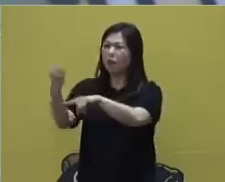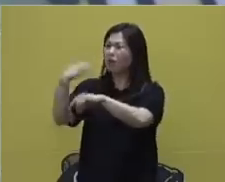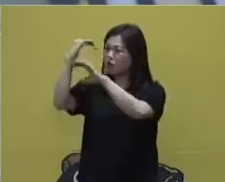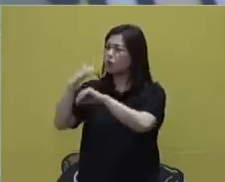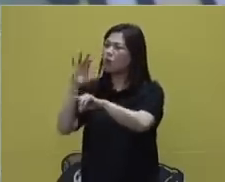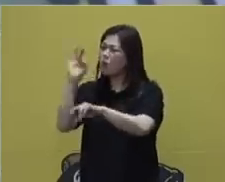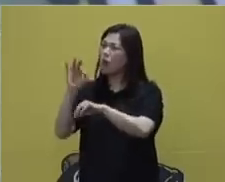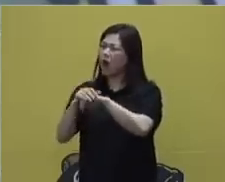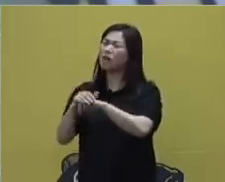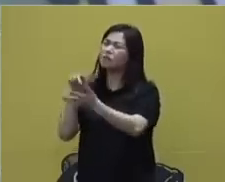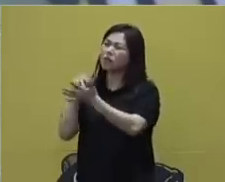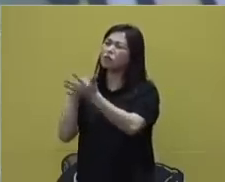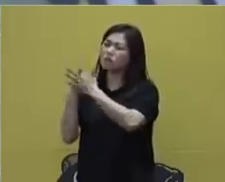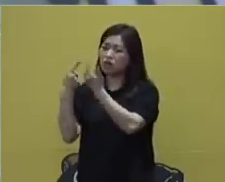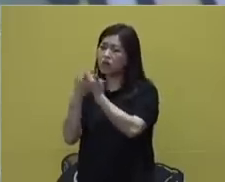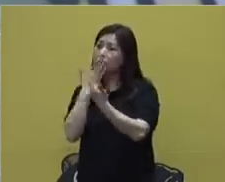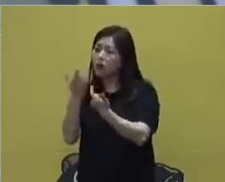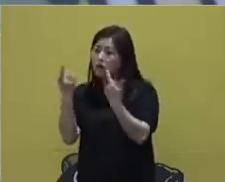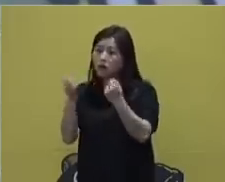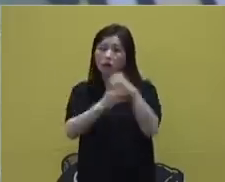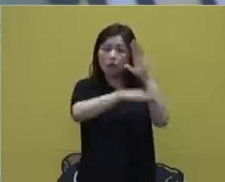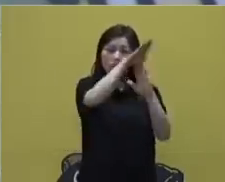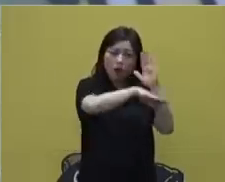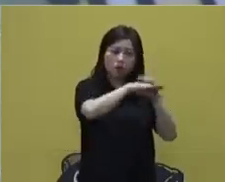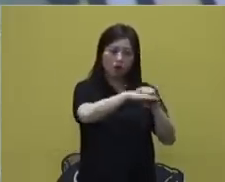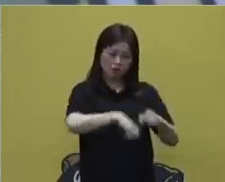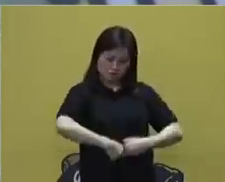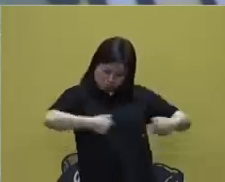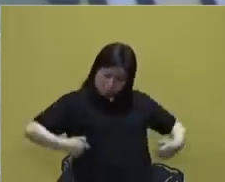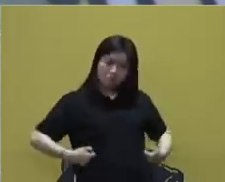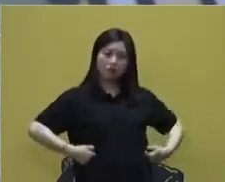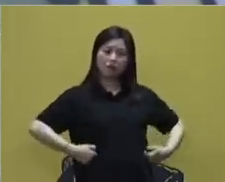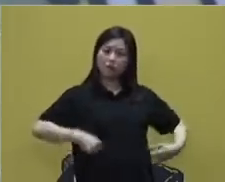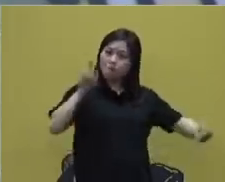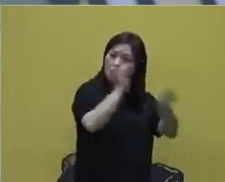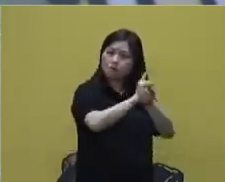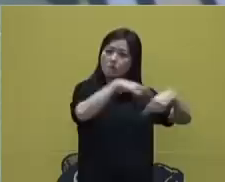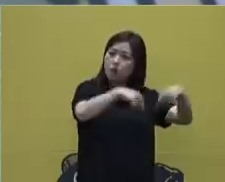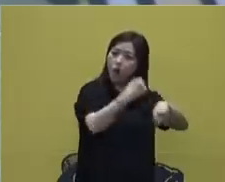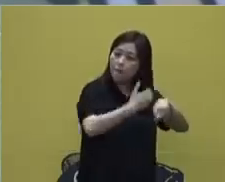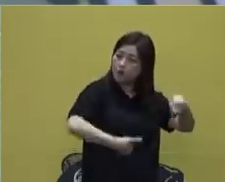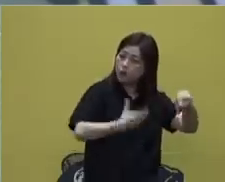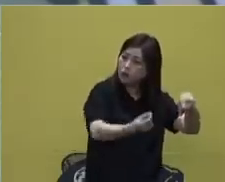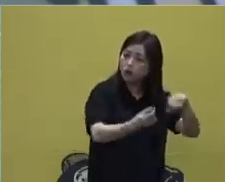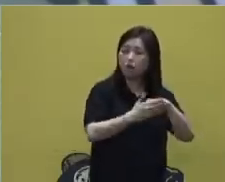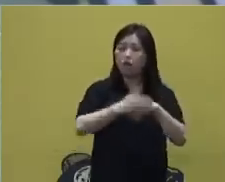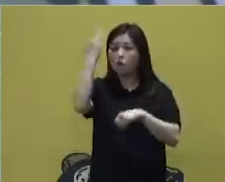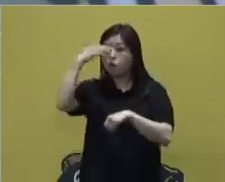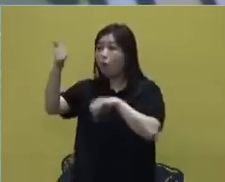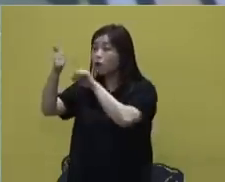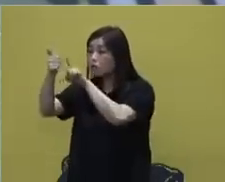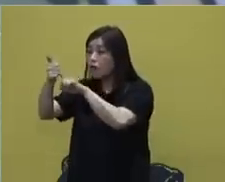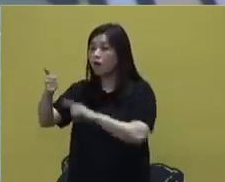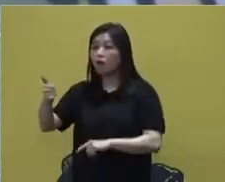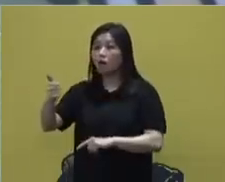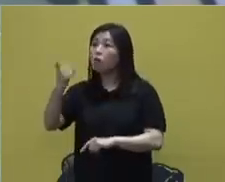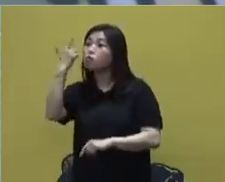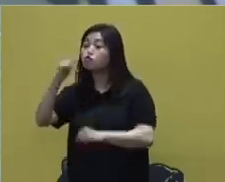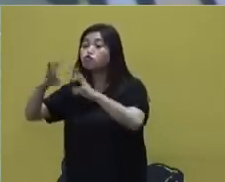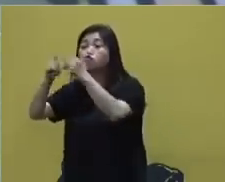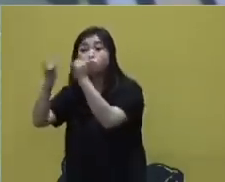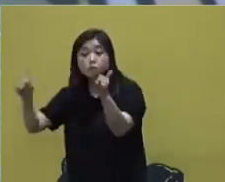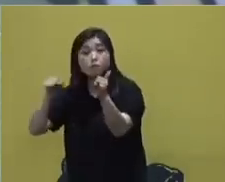말해서 남북관계에서 좀 더 과감하게 나갈 필요는 있다. 그거 뭐냐면 트럼프 대통령한테 아 당신이 미국 국민들에